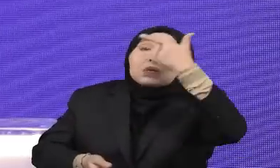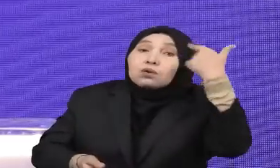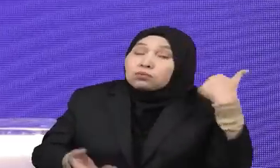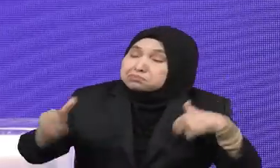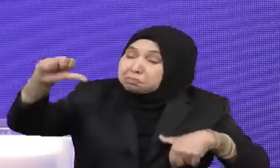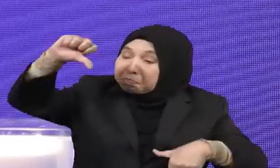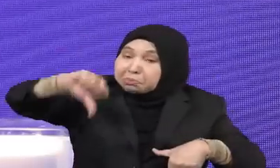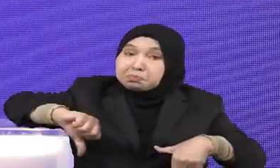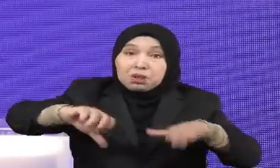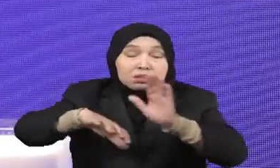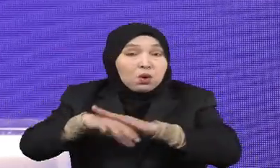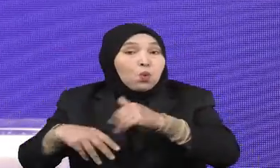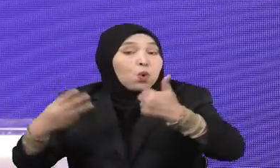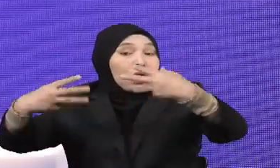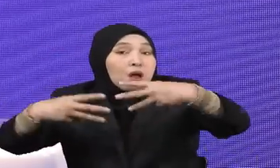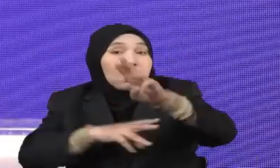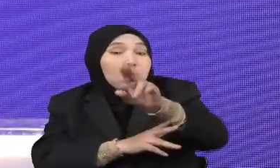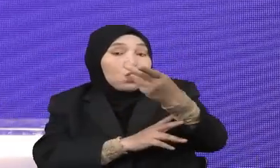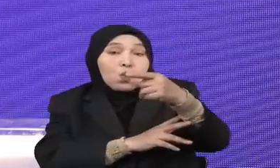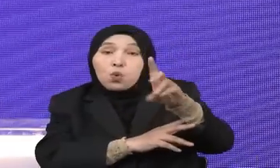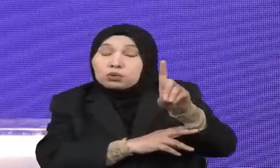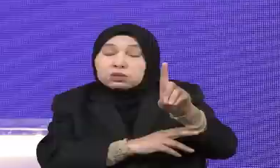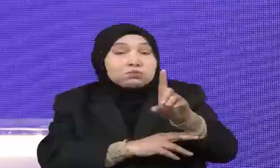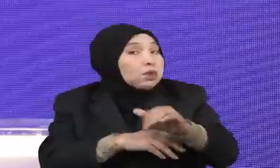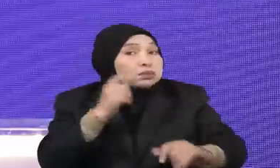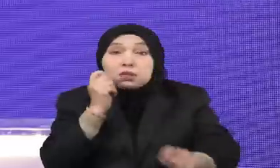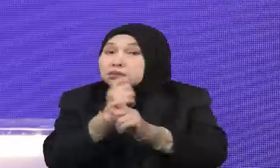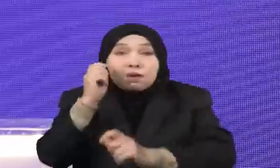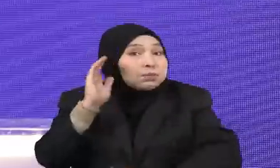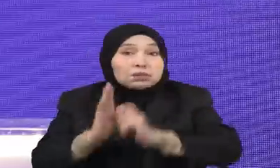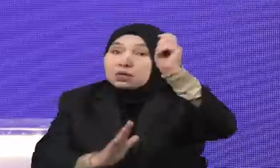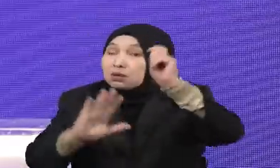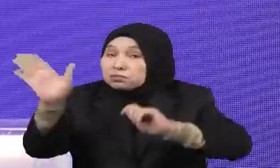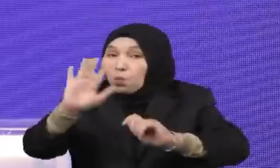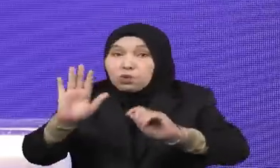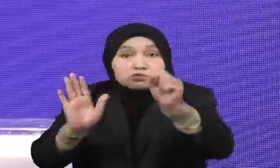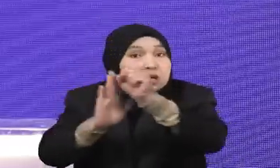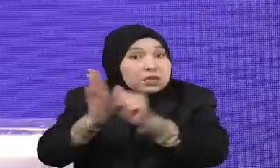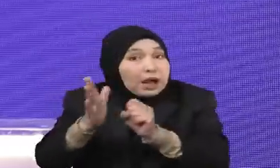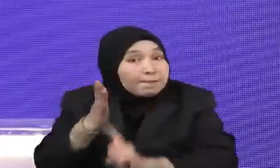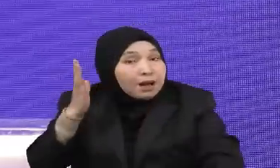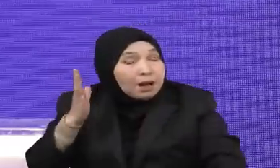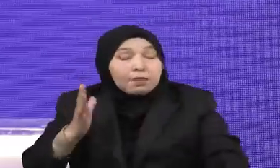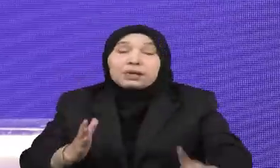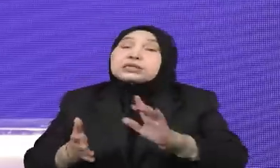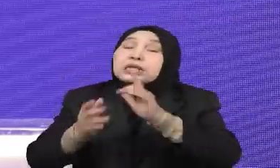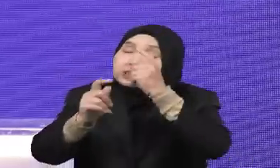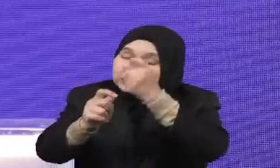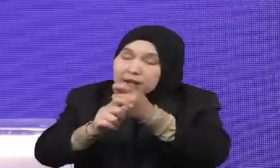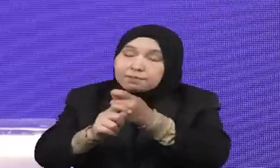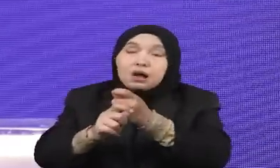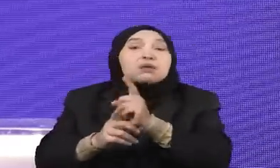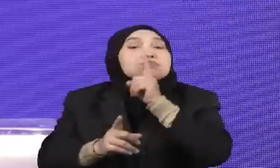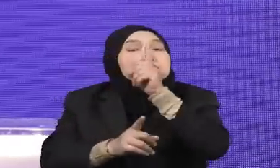pada waktu uhud ini Allah kata kamu tetap tertinggi syaratnya apa ing kuntum mukminin Jika kamu